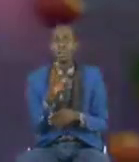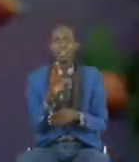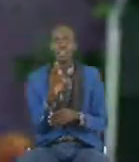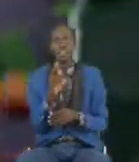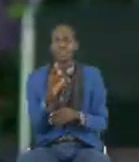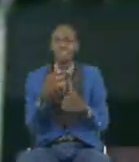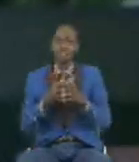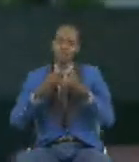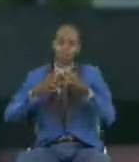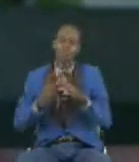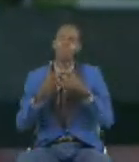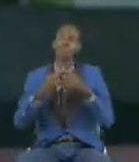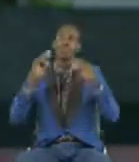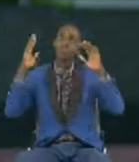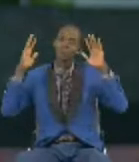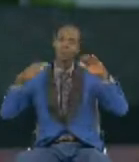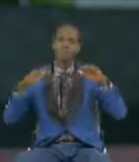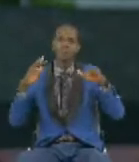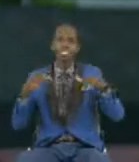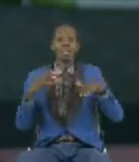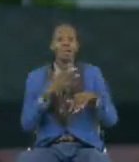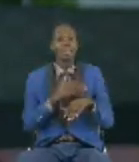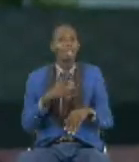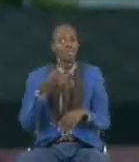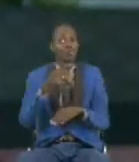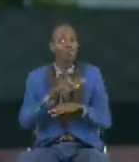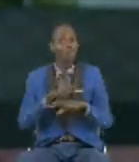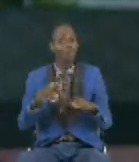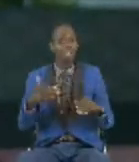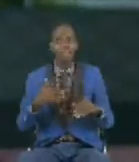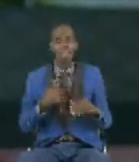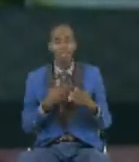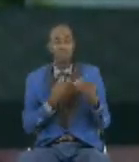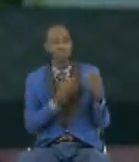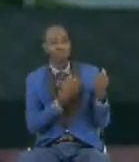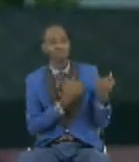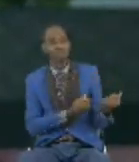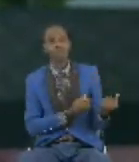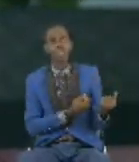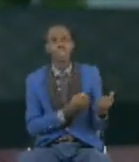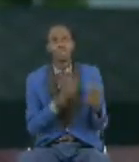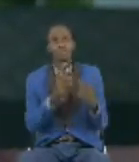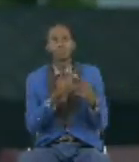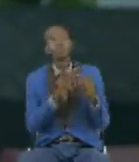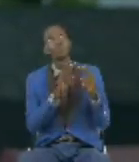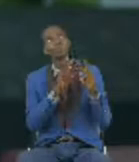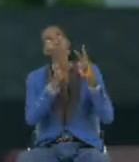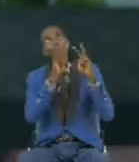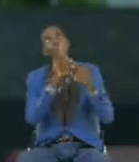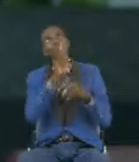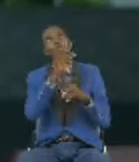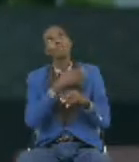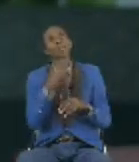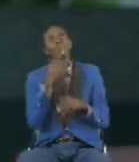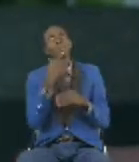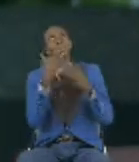si la pluie commence et tu n'as pas le courage et l'audace pour dire «